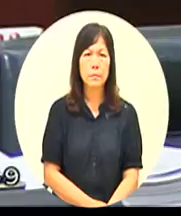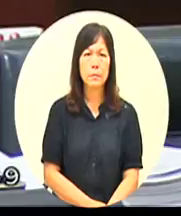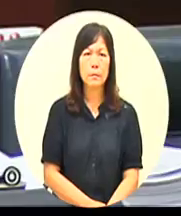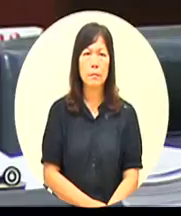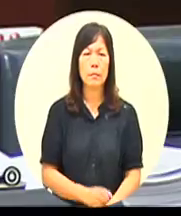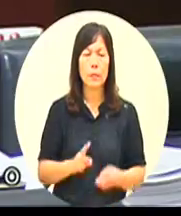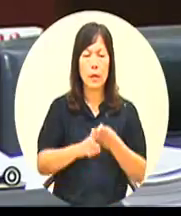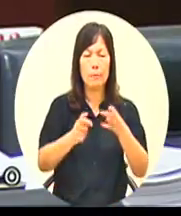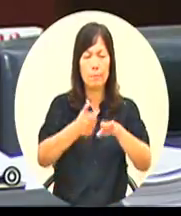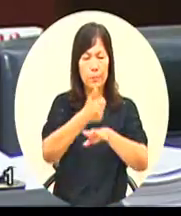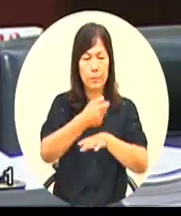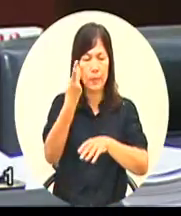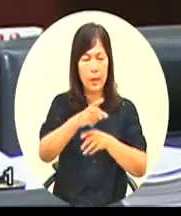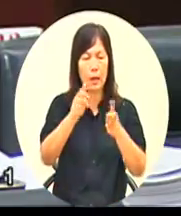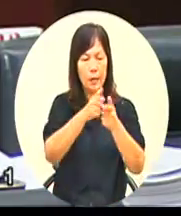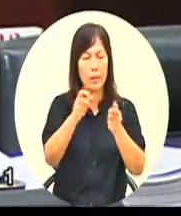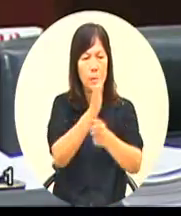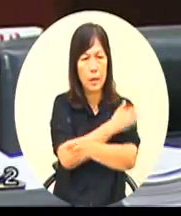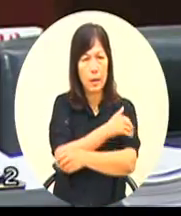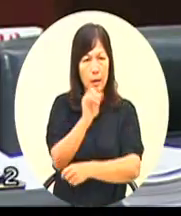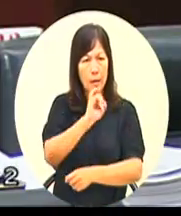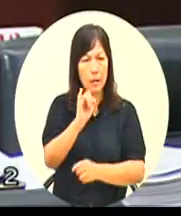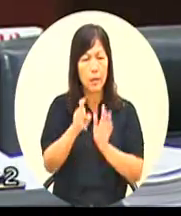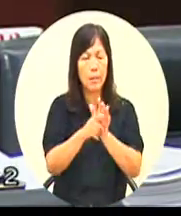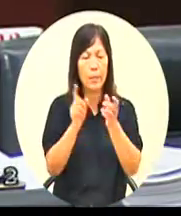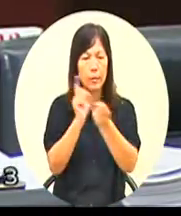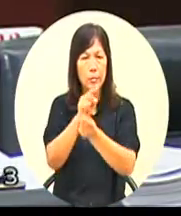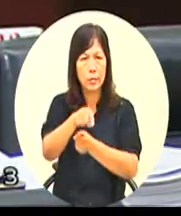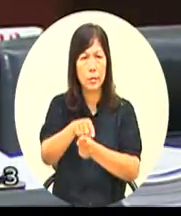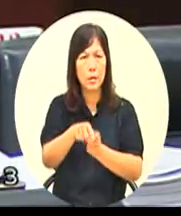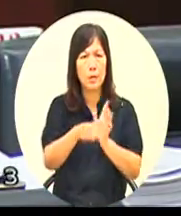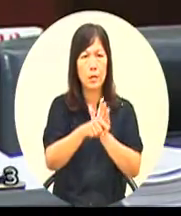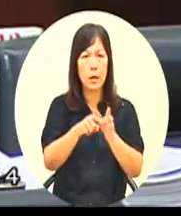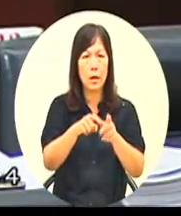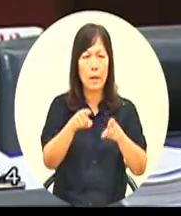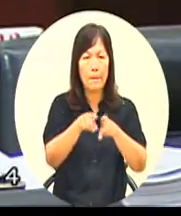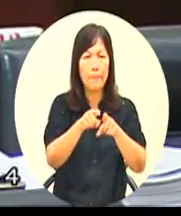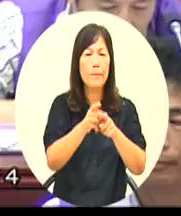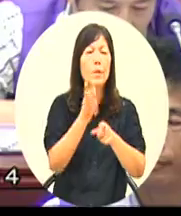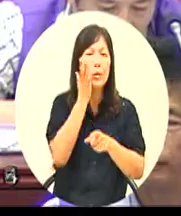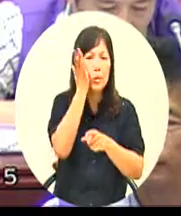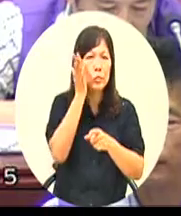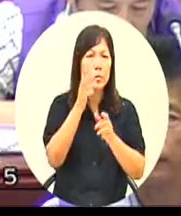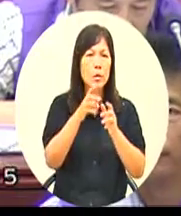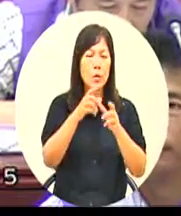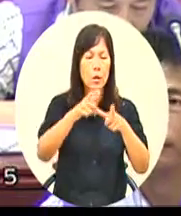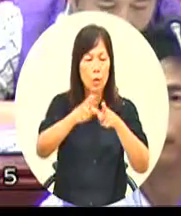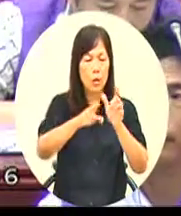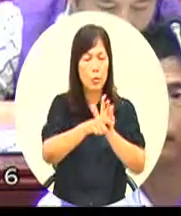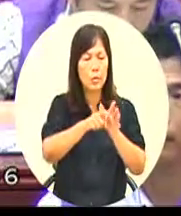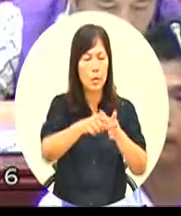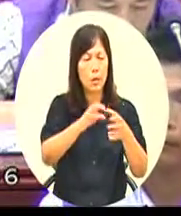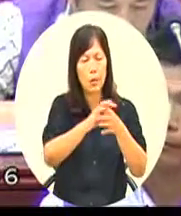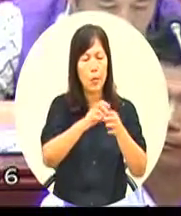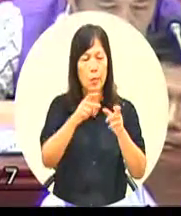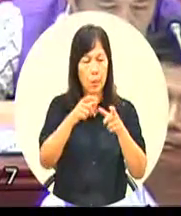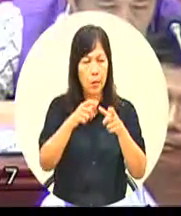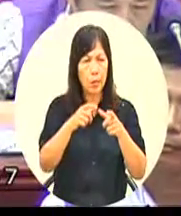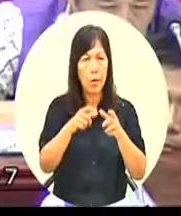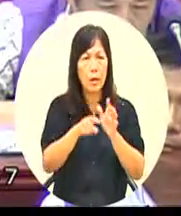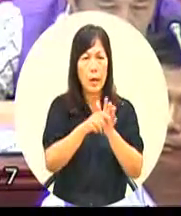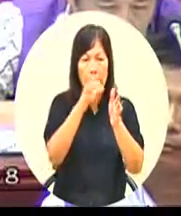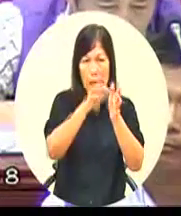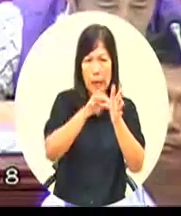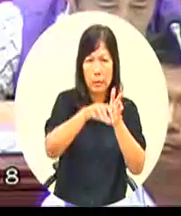主席，还有谢谢这个每一间议员对这个平顺公园的关心哦。事实上，这个平顺公园篮球场本身